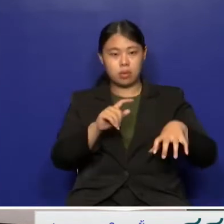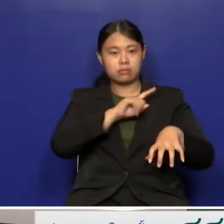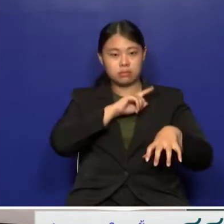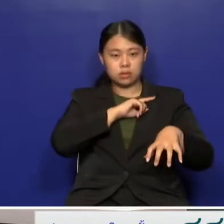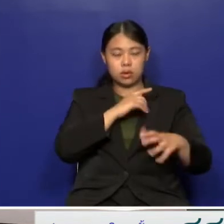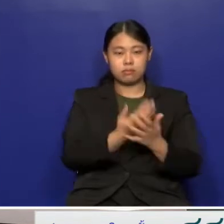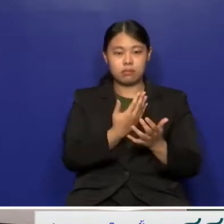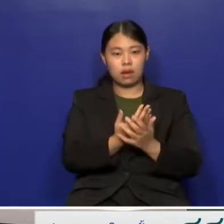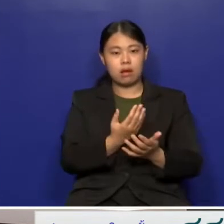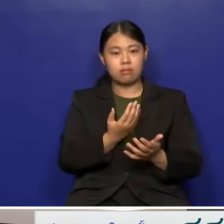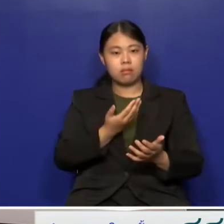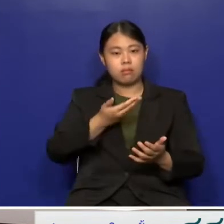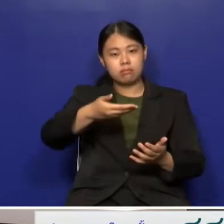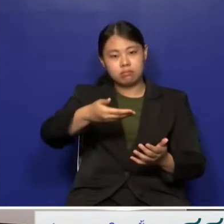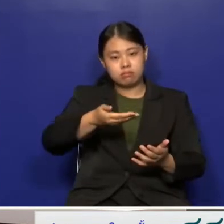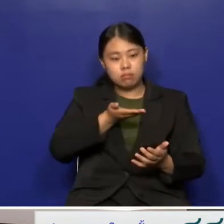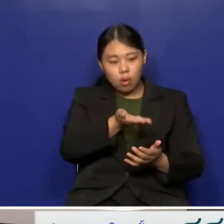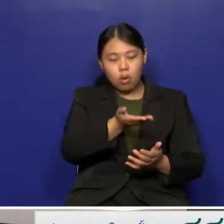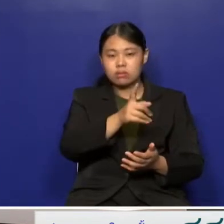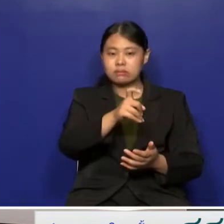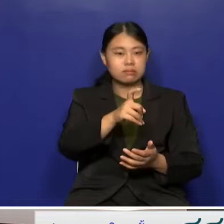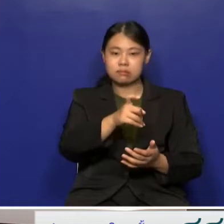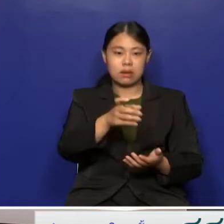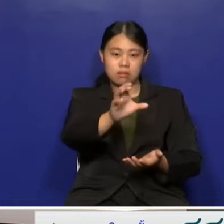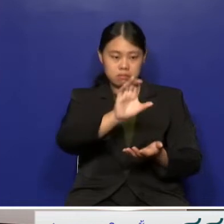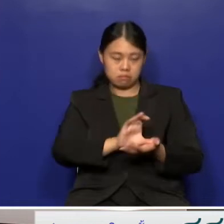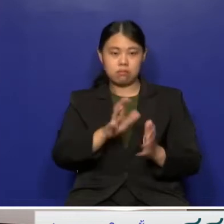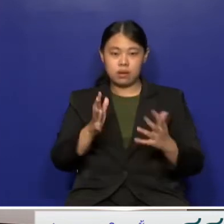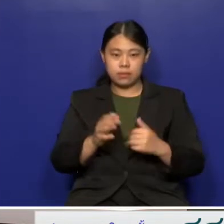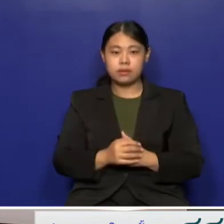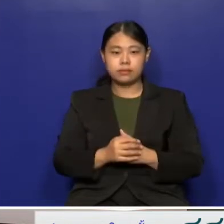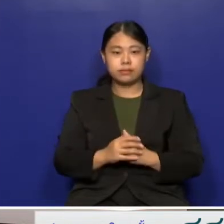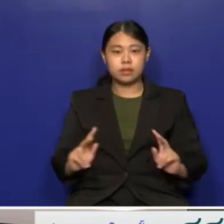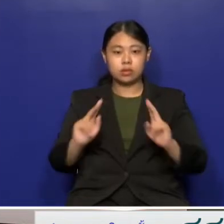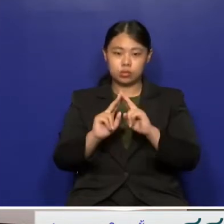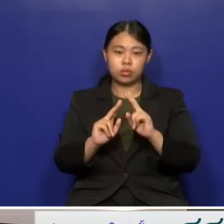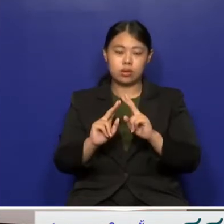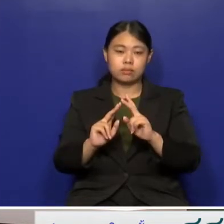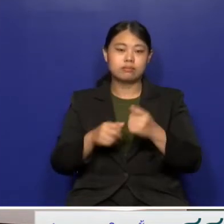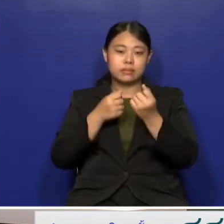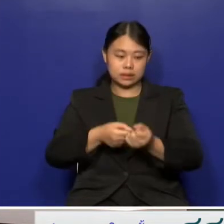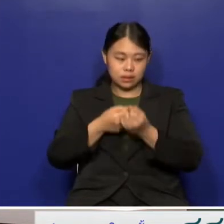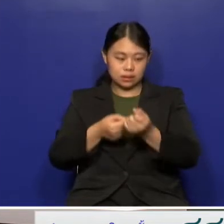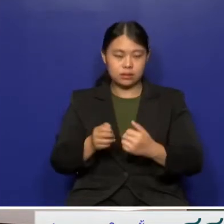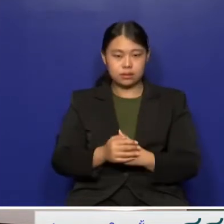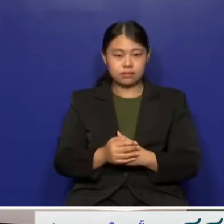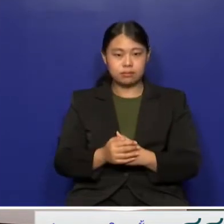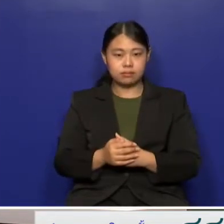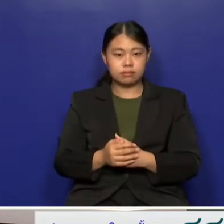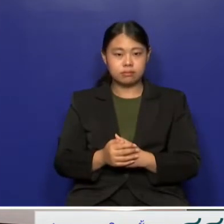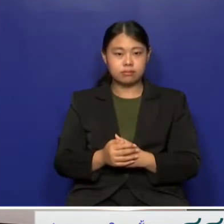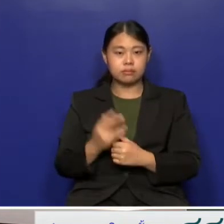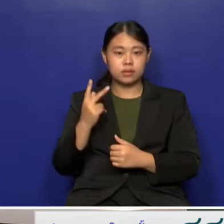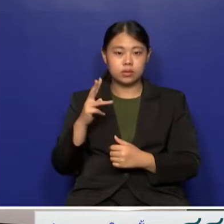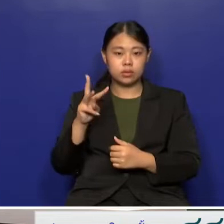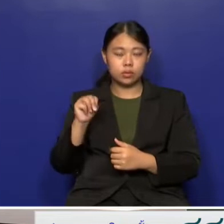กระสวงเกษตและสากรครับ ซึ่งเป็นกระสวงที่มีกรมชนประทานก็